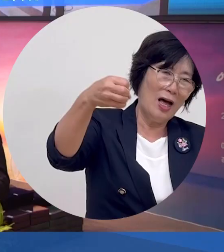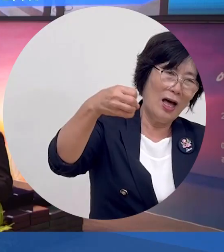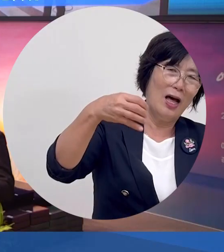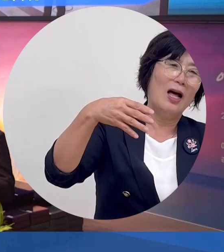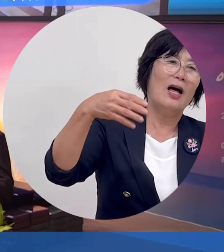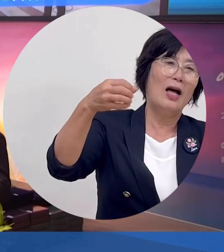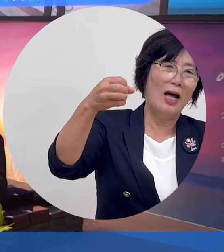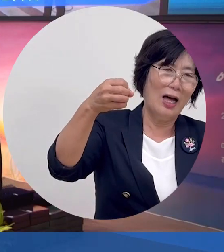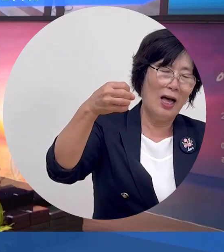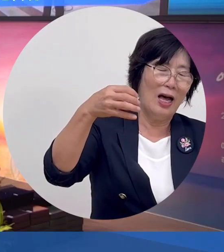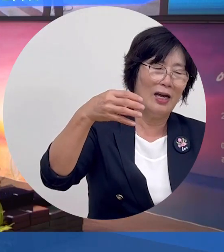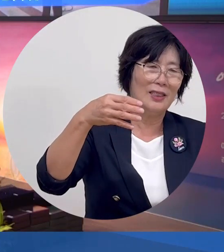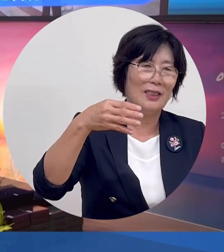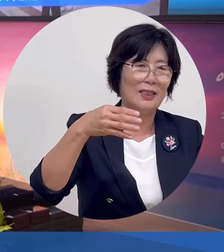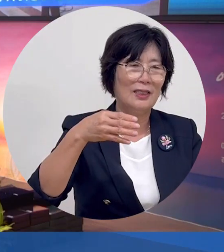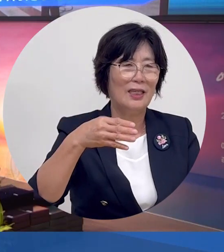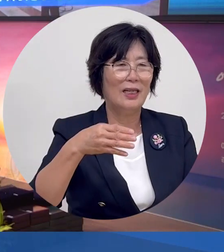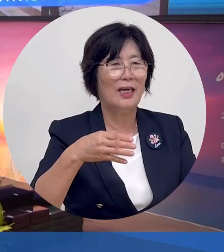오라